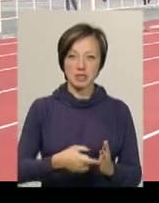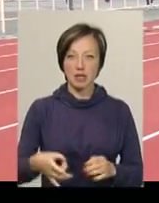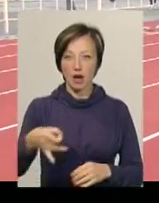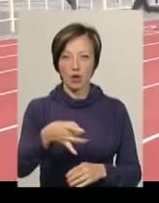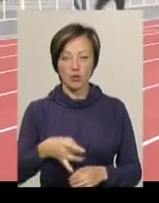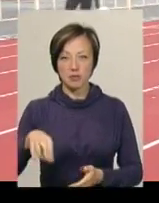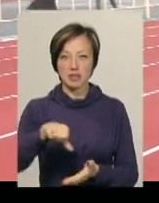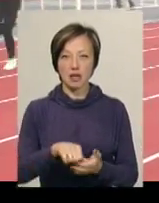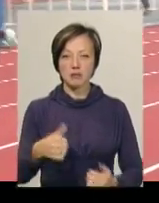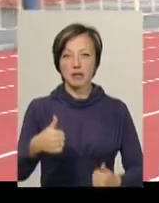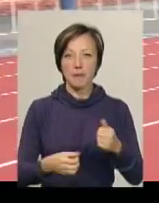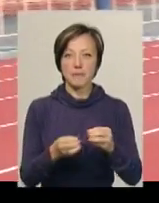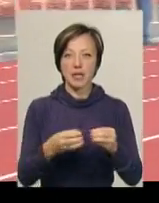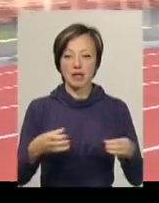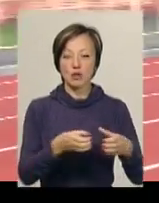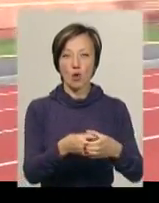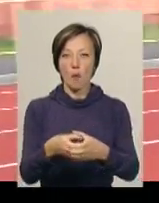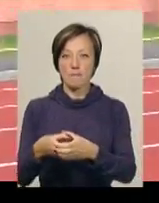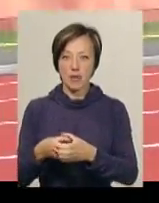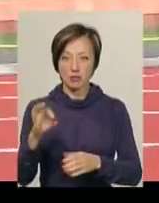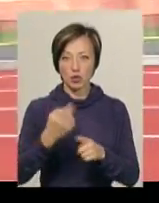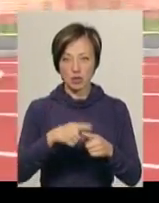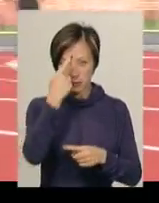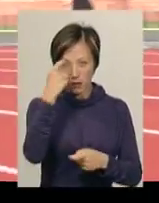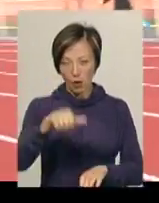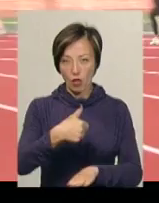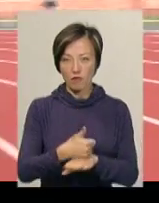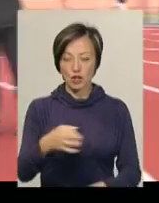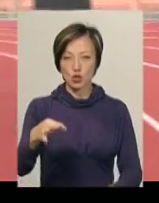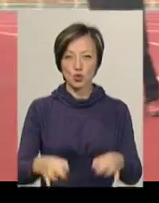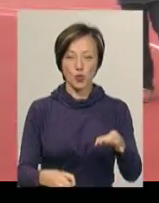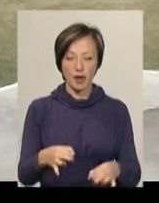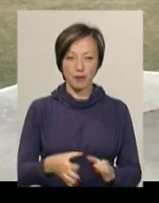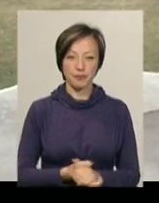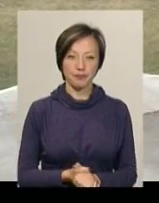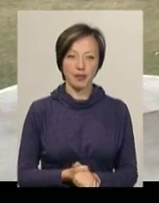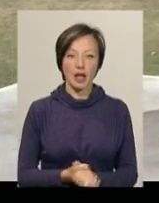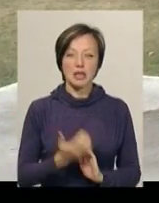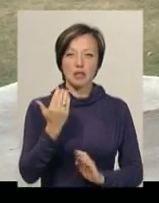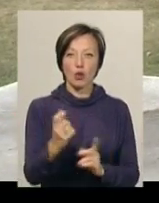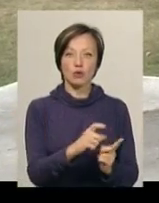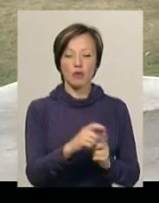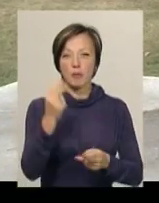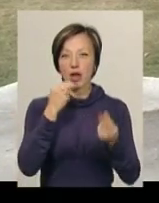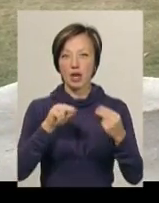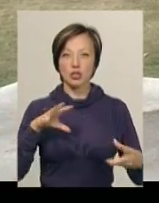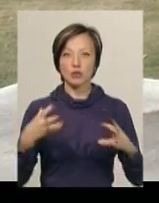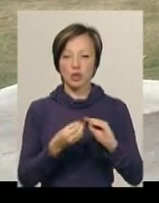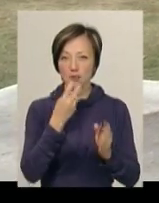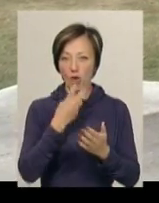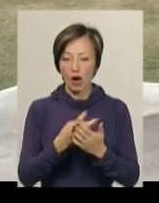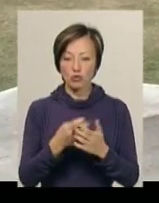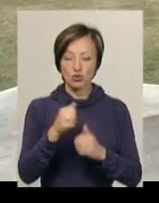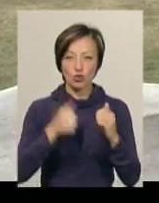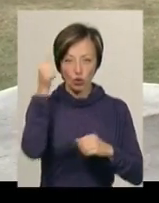Хмельниччини представили на спартакіаду 15 команд. Про це повідомляє головний суддя Микола Балицький. За його словами, кращі результати показують з